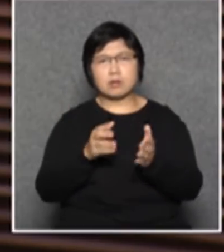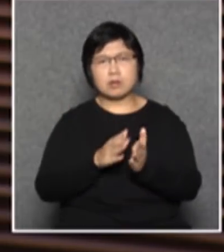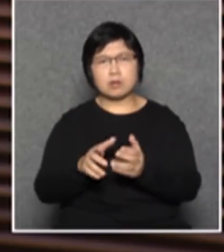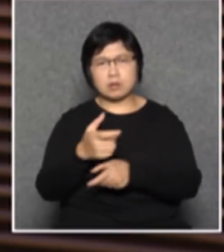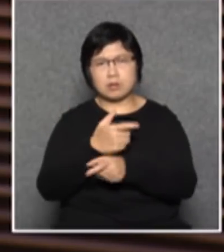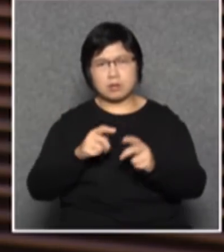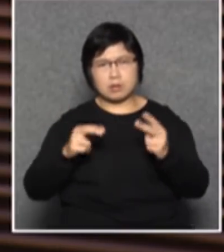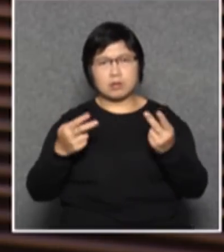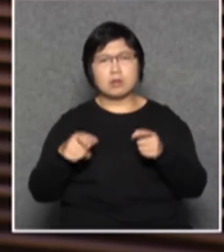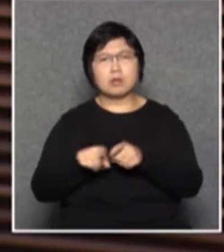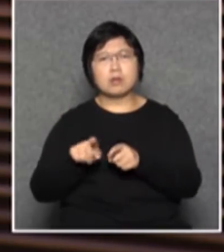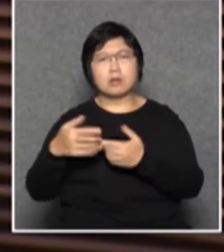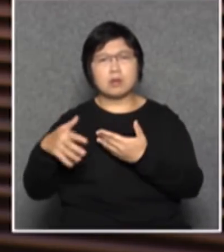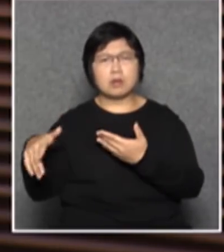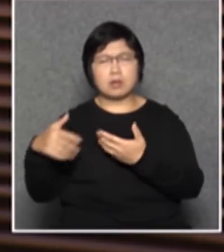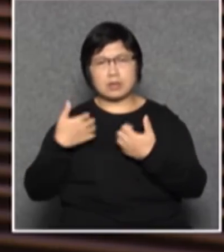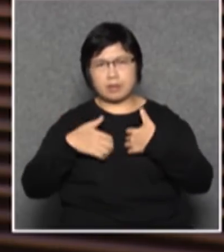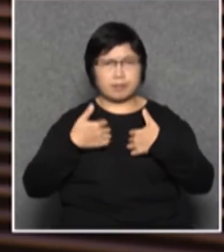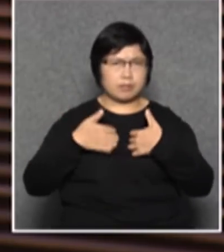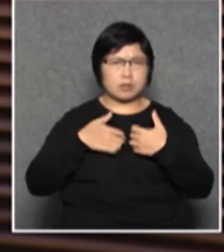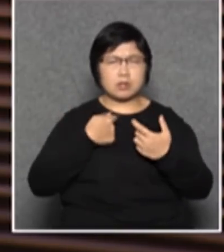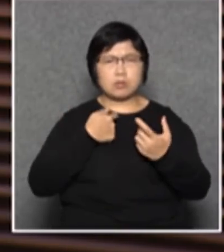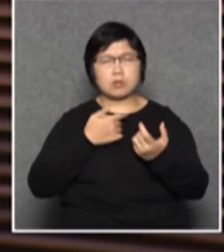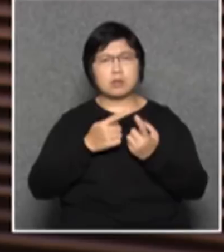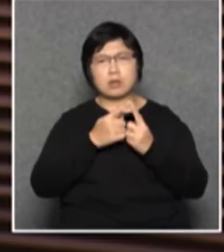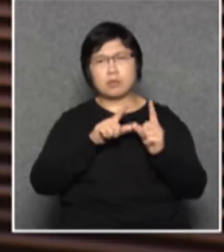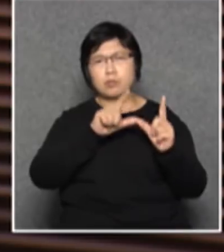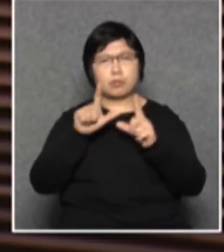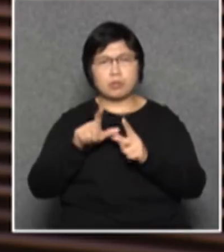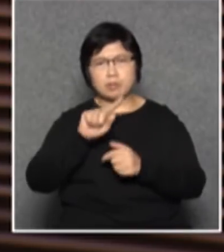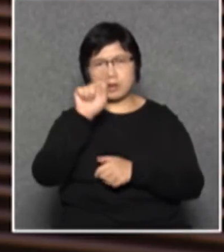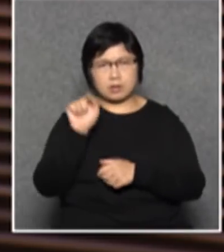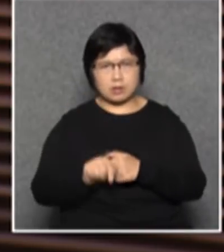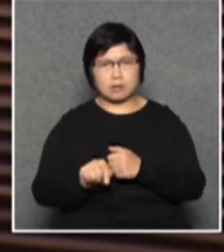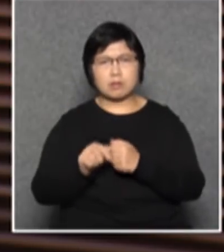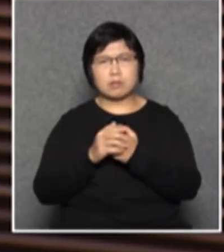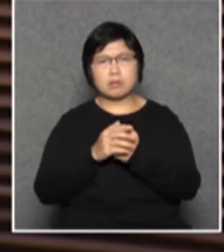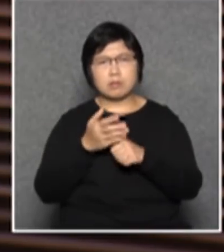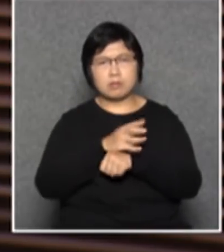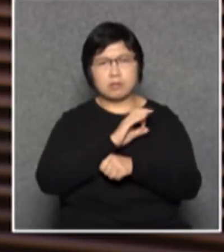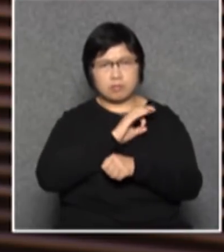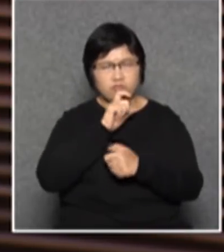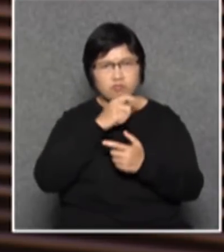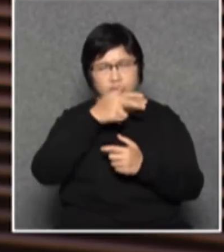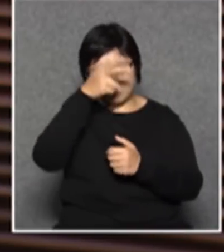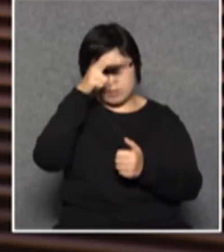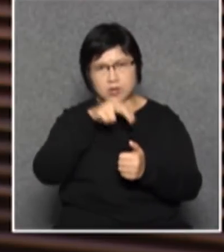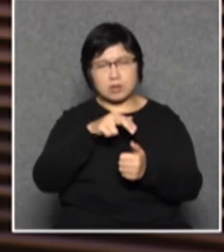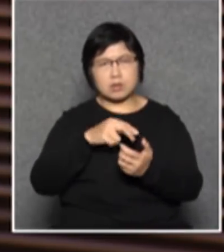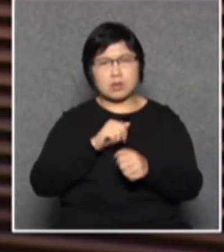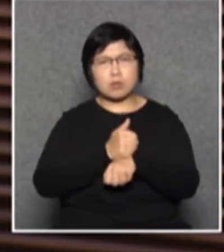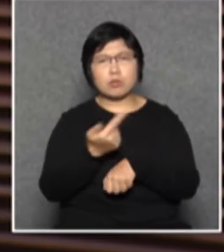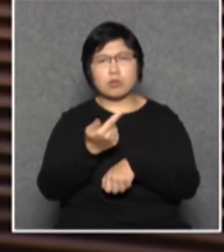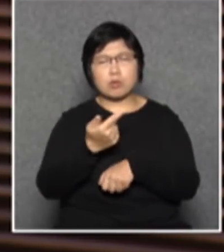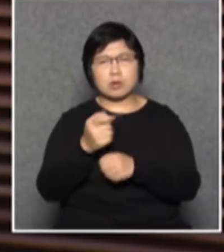發展和其他迫切的民生議題，亦都讓社會有更大的政治空間討論